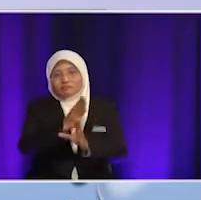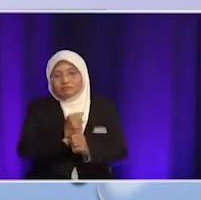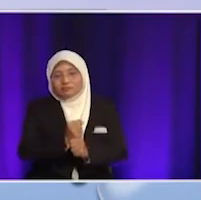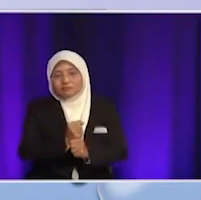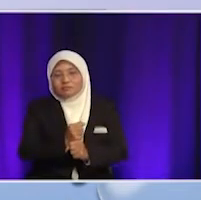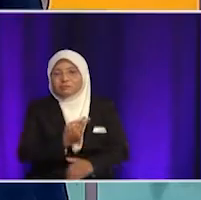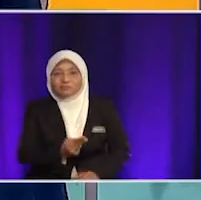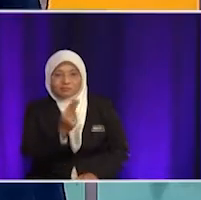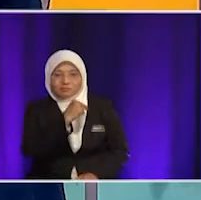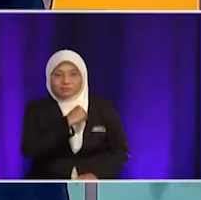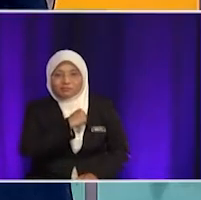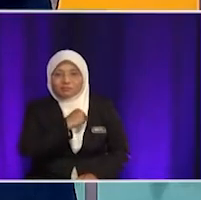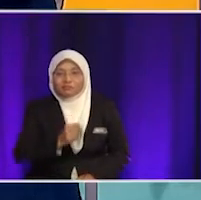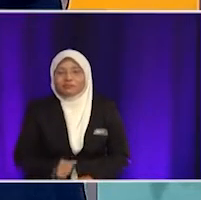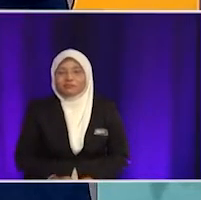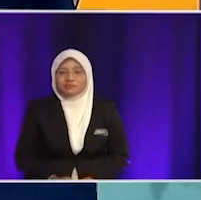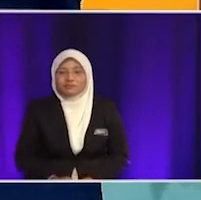itu penyakit